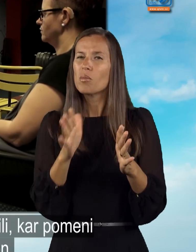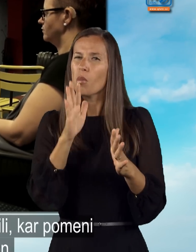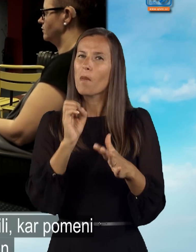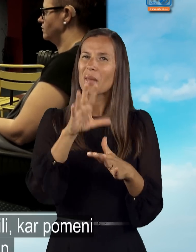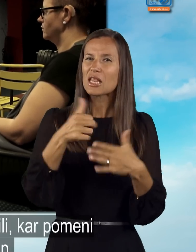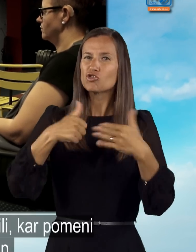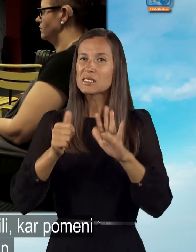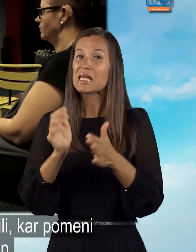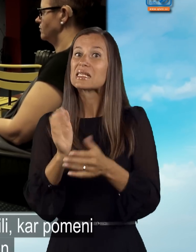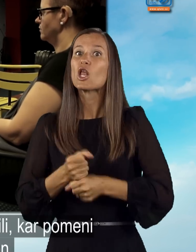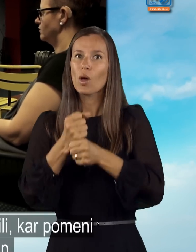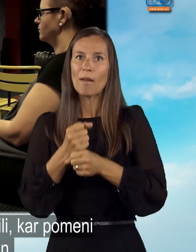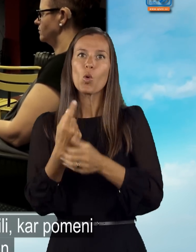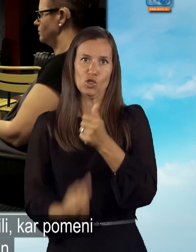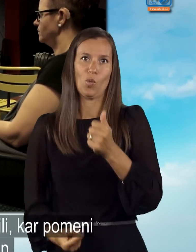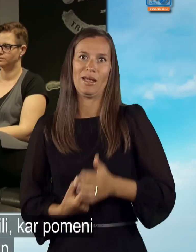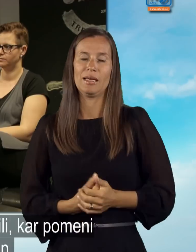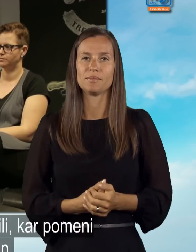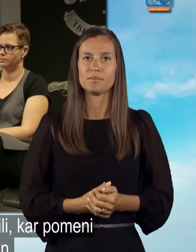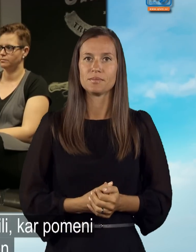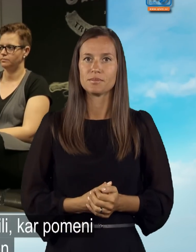bomo 15-16 kg izgubili,